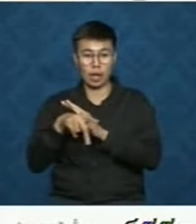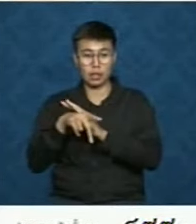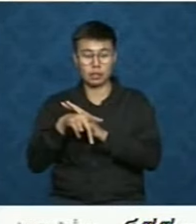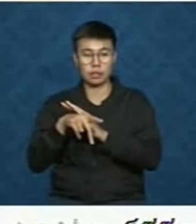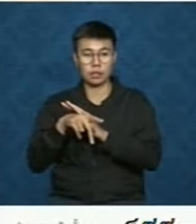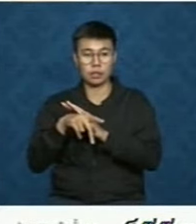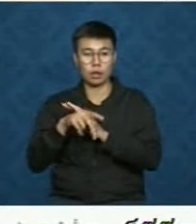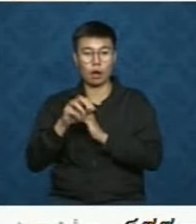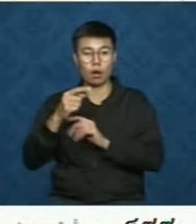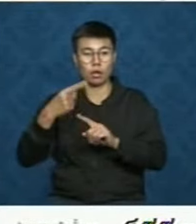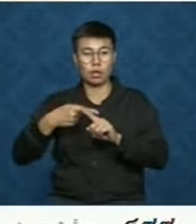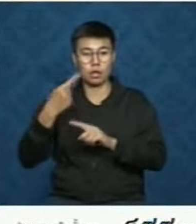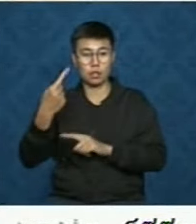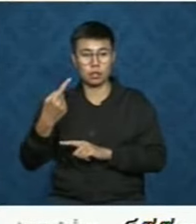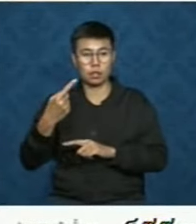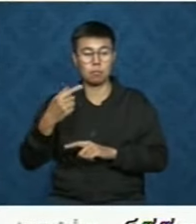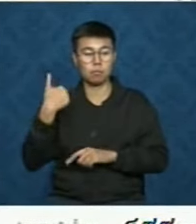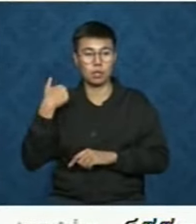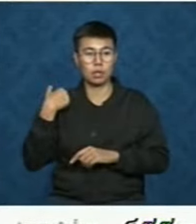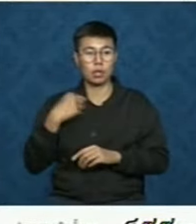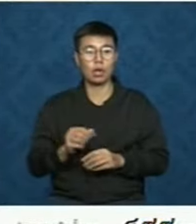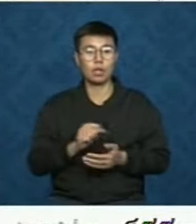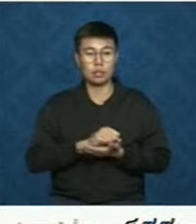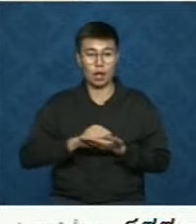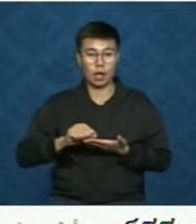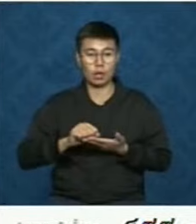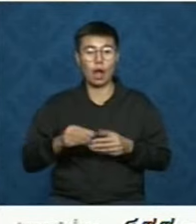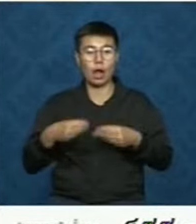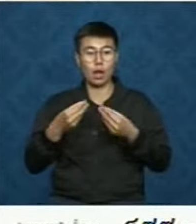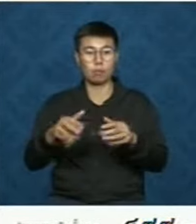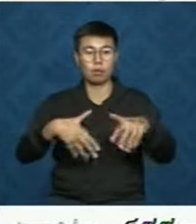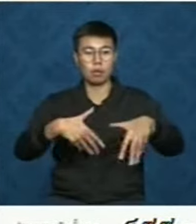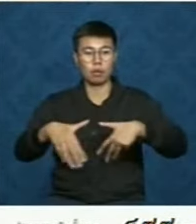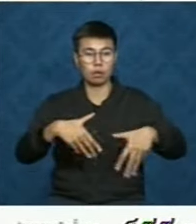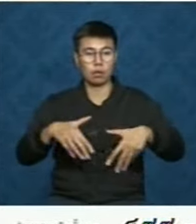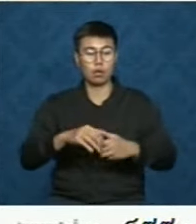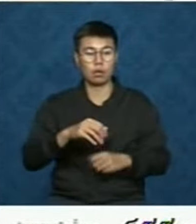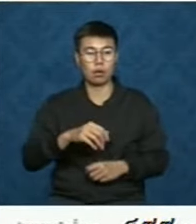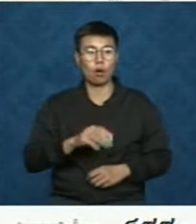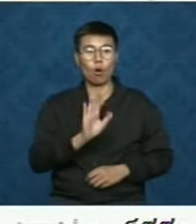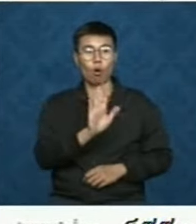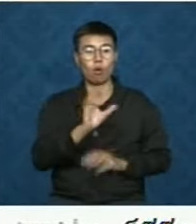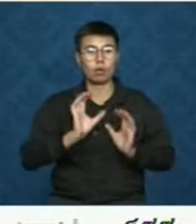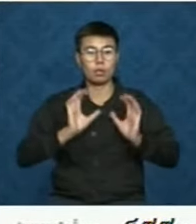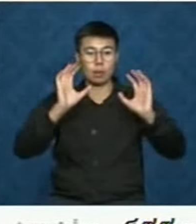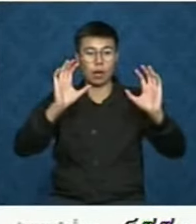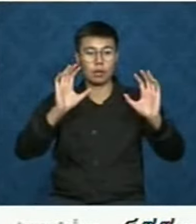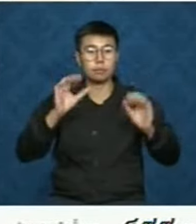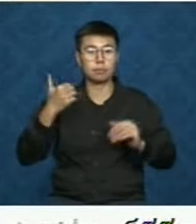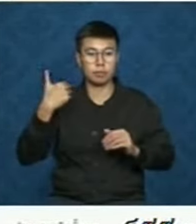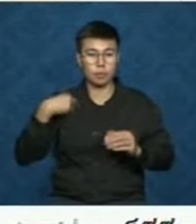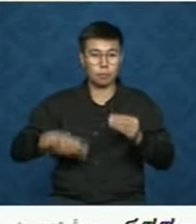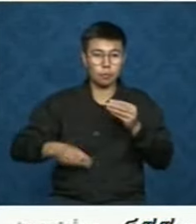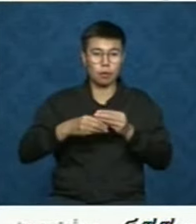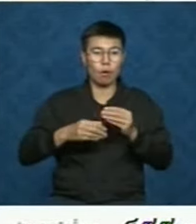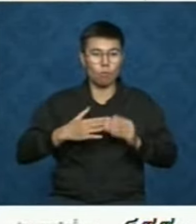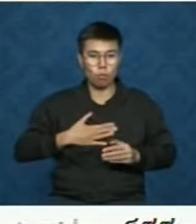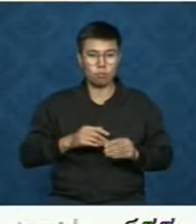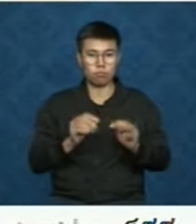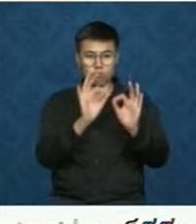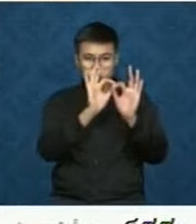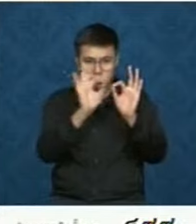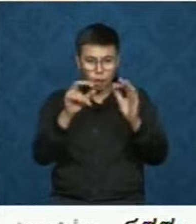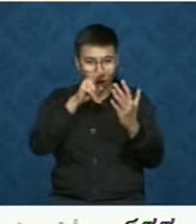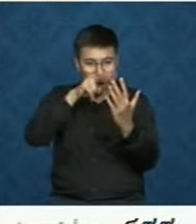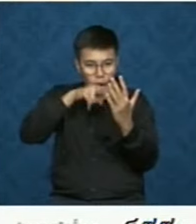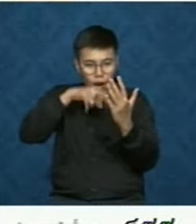พระราชบัญญัติอากาศสะอาดเพื่อประชาชนพ.ศของรัฐบาลเข้ามาพอผมอ่านเรื้อหารายละเอียดก็